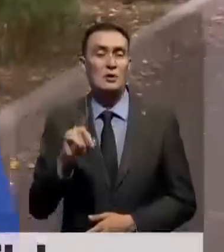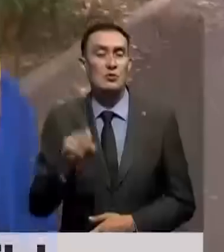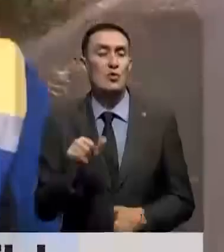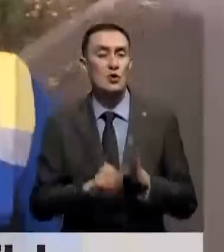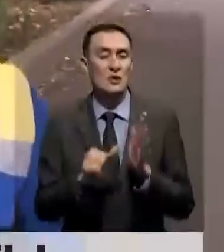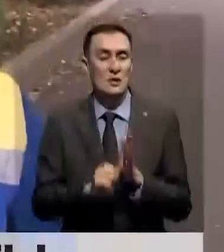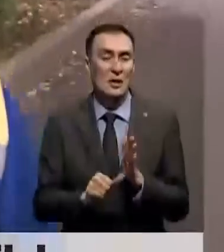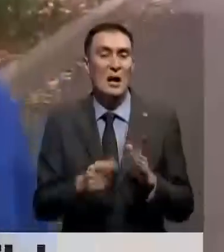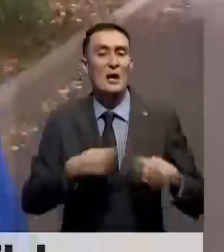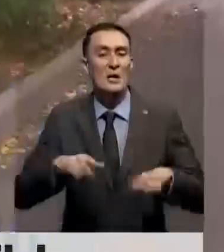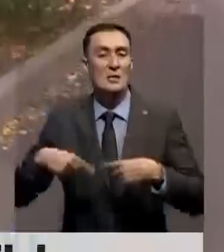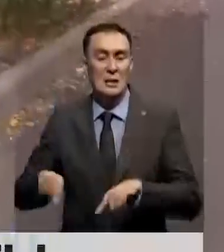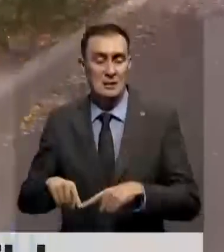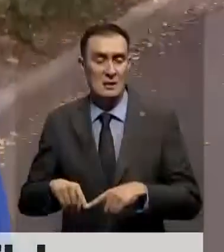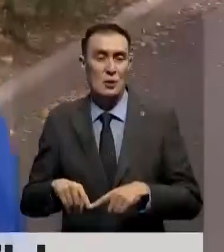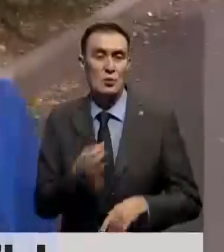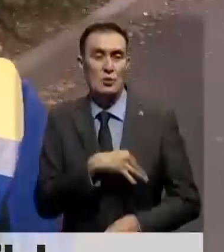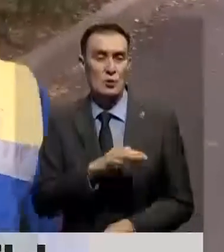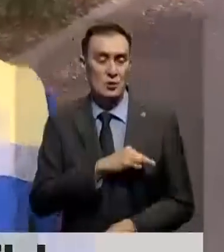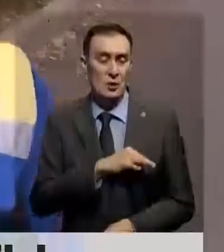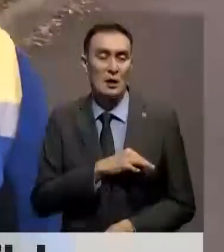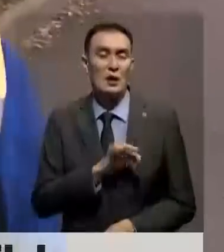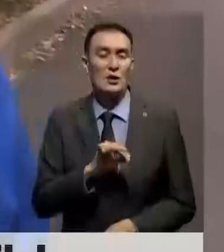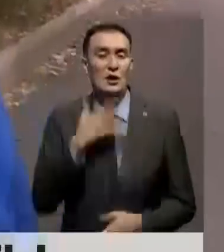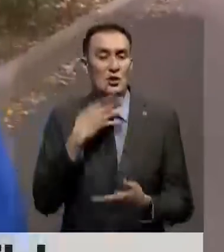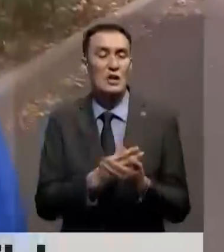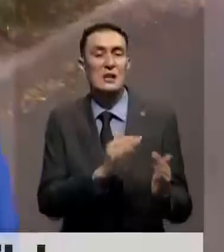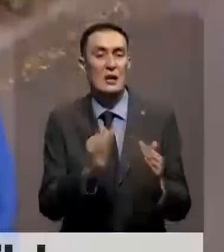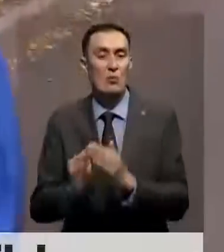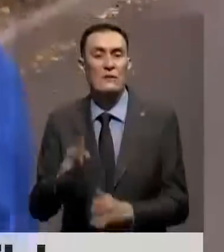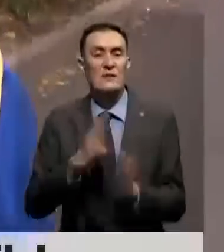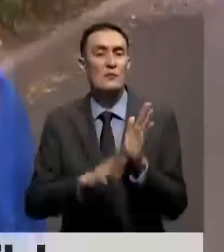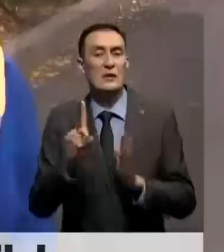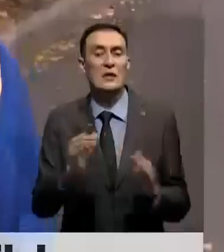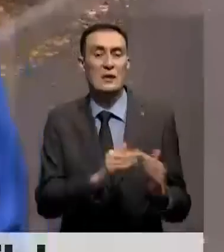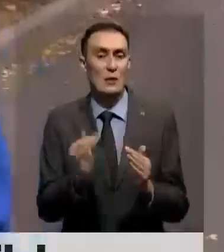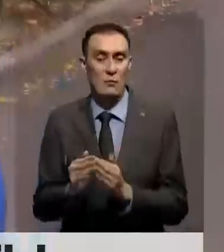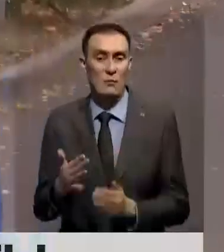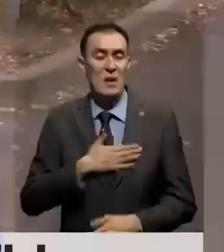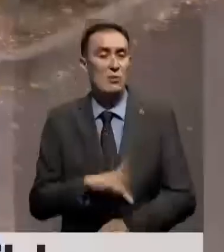160 организаций юридических. И частных домов 91